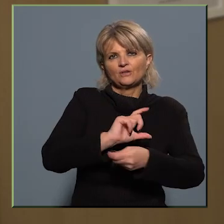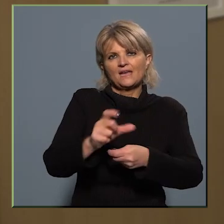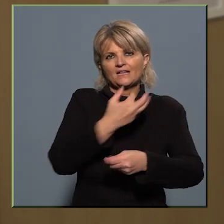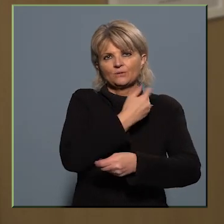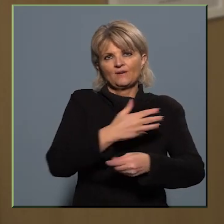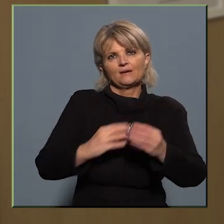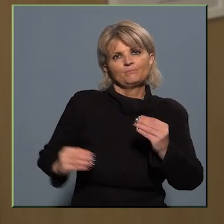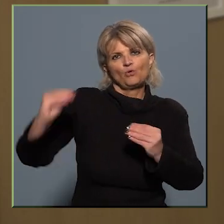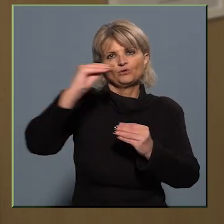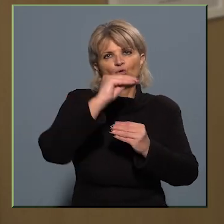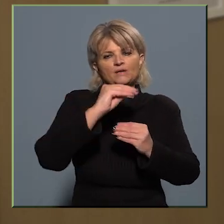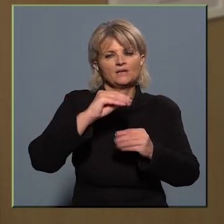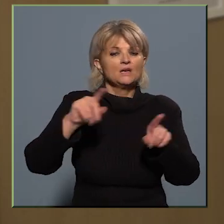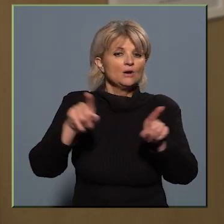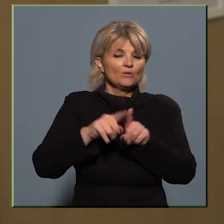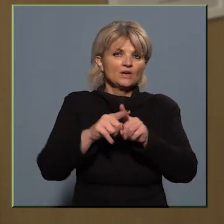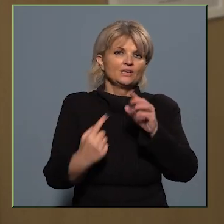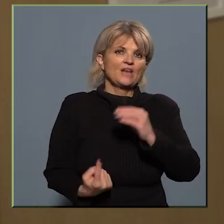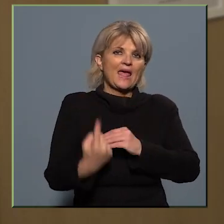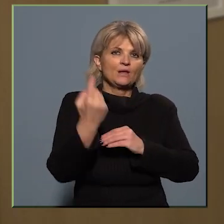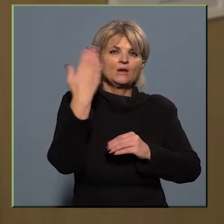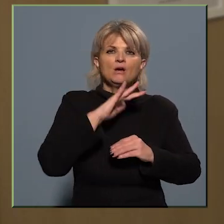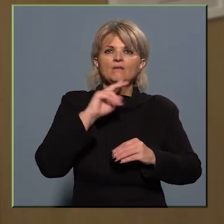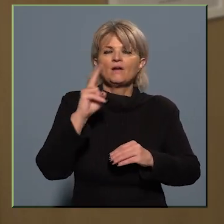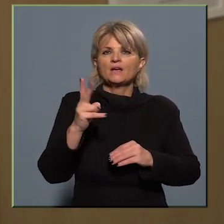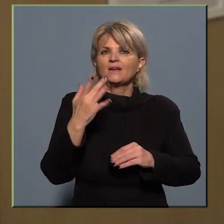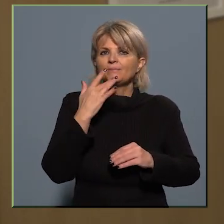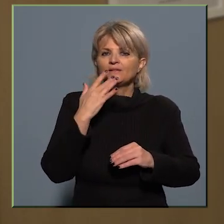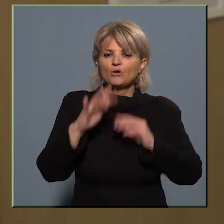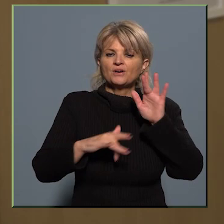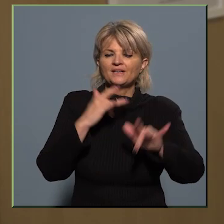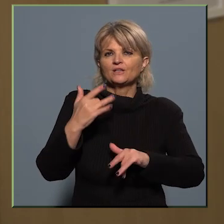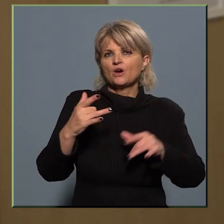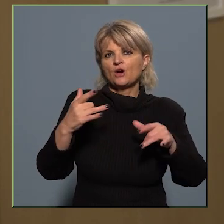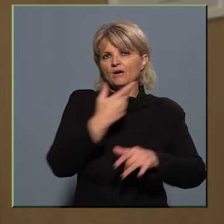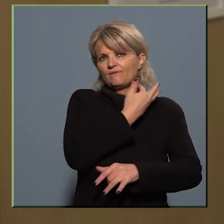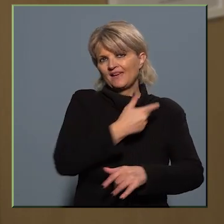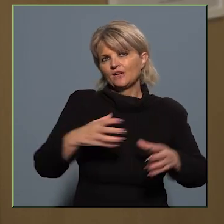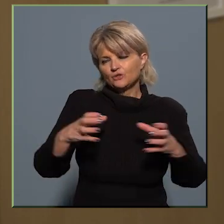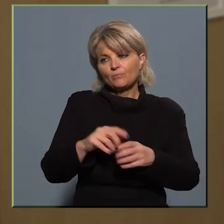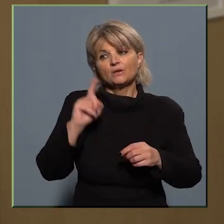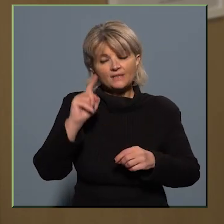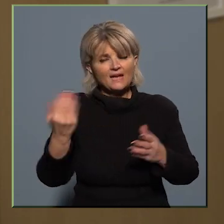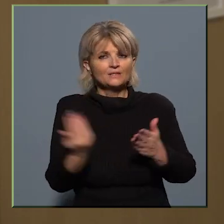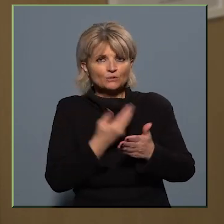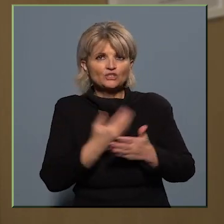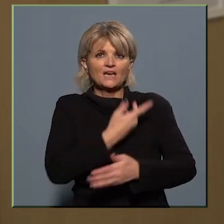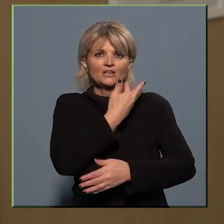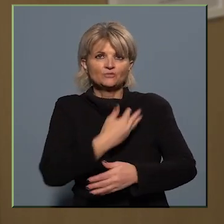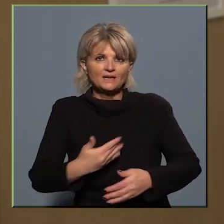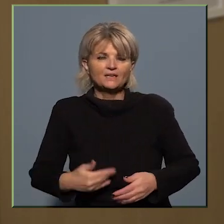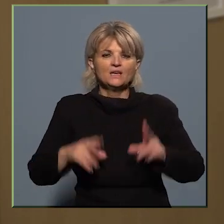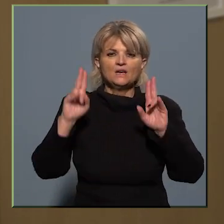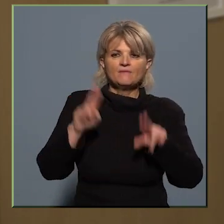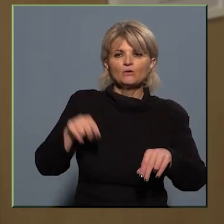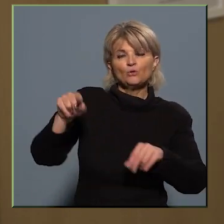pótolni. Az is előszokott egyébként fordulni, hogyha valakinek például ritka vércsoportja van, és mindenképpen vérre van szüksége, akkor feltehetően